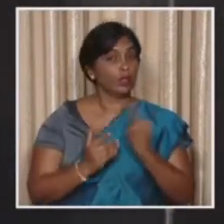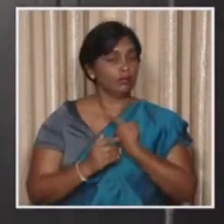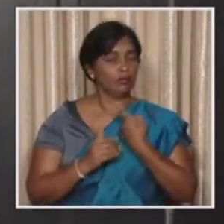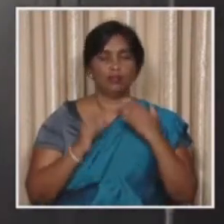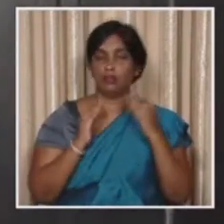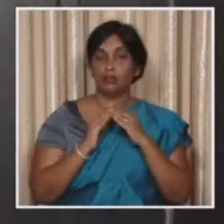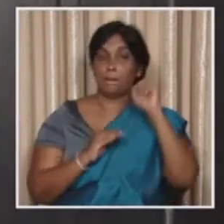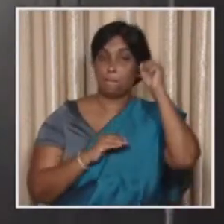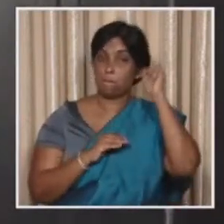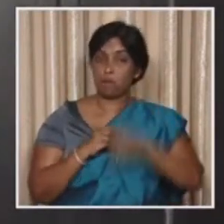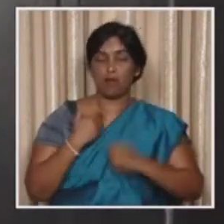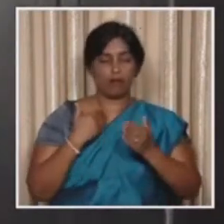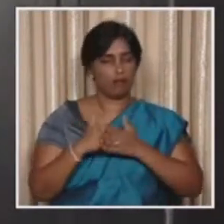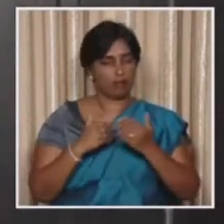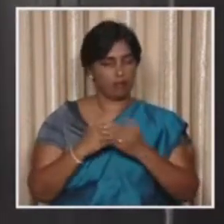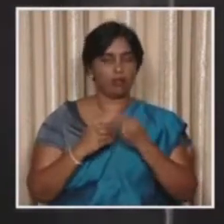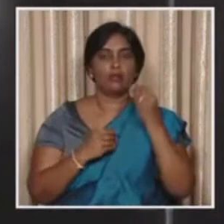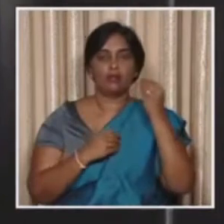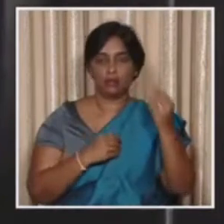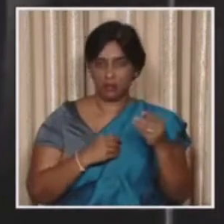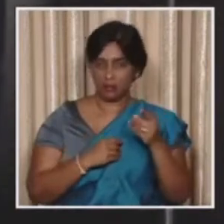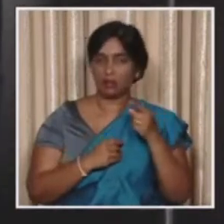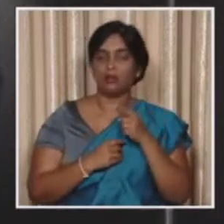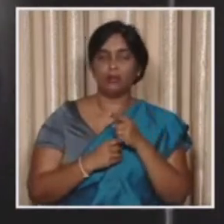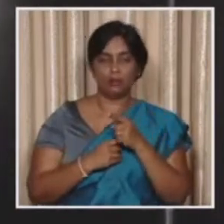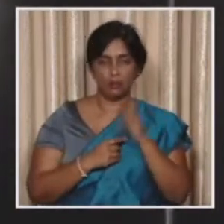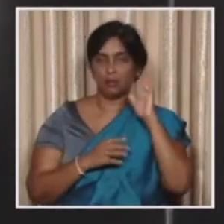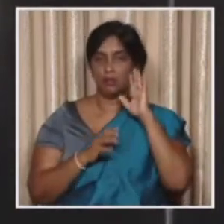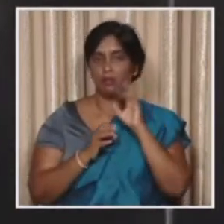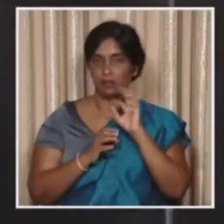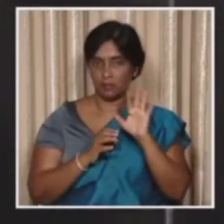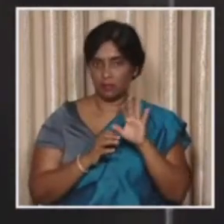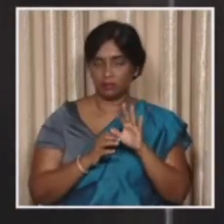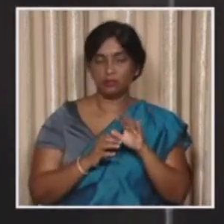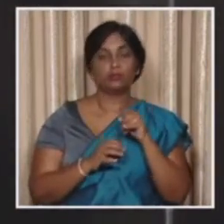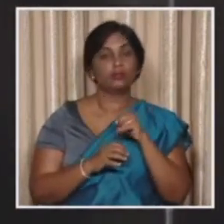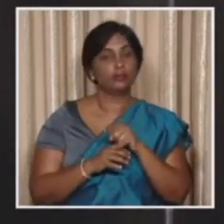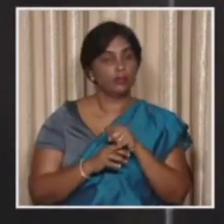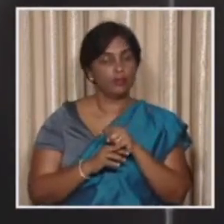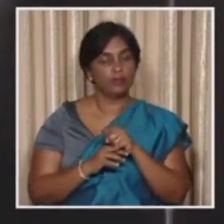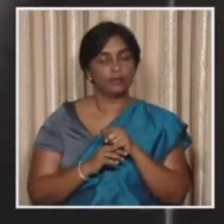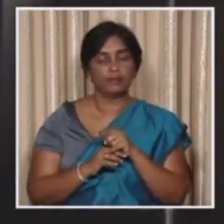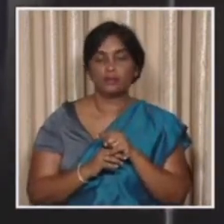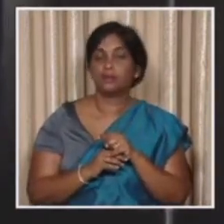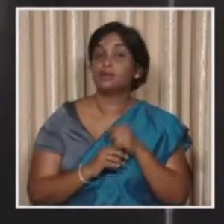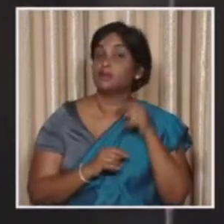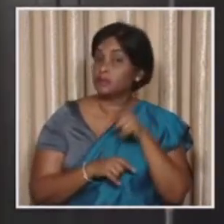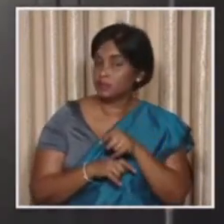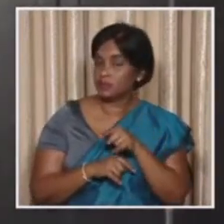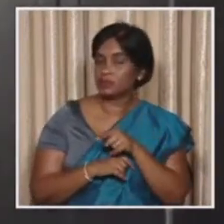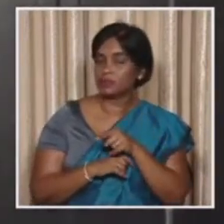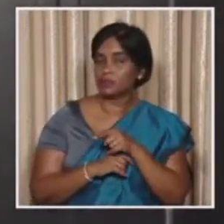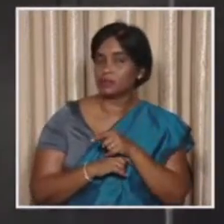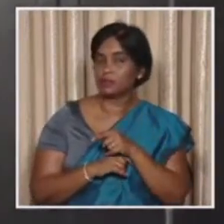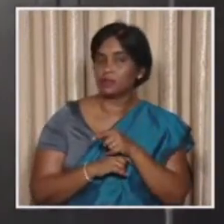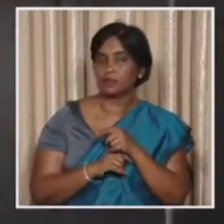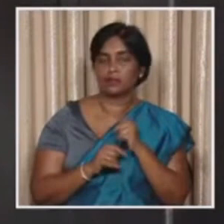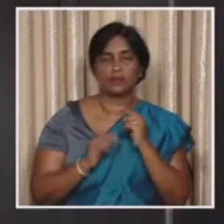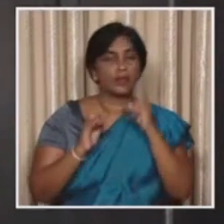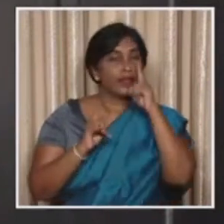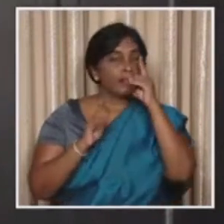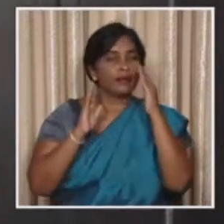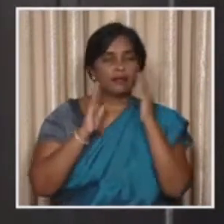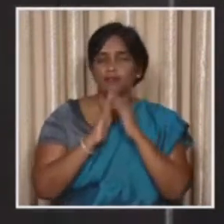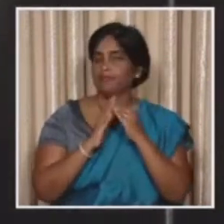மாடி தனி அலகு வீடுகள் நிர்மாணிக்க போகின்றோம் என்று. அந்த முன்மொழிவிலே ஒரு மாடி வீட்டு கட்டிடமேனும்